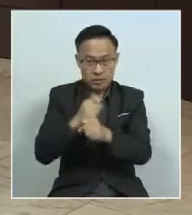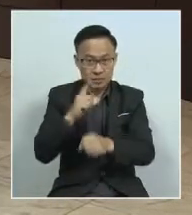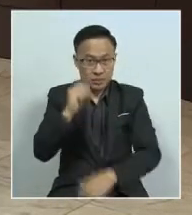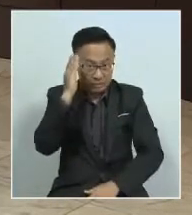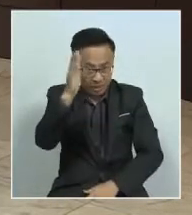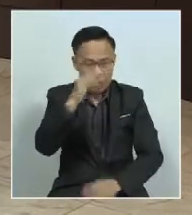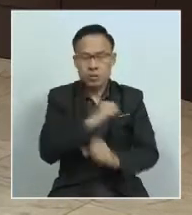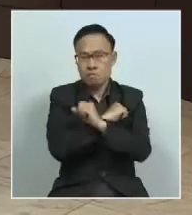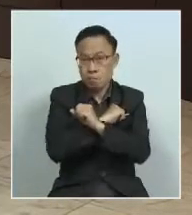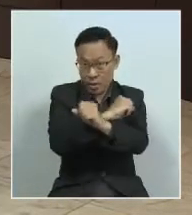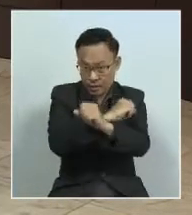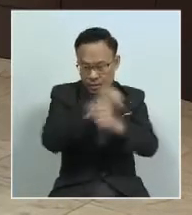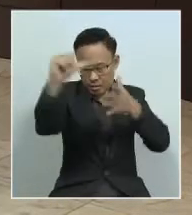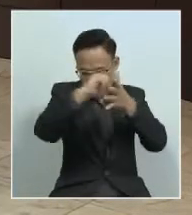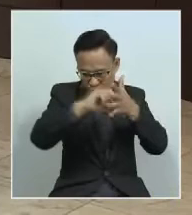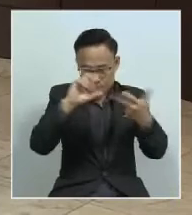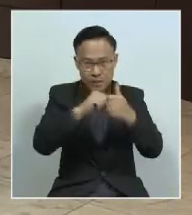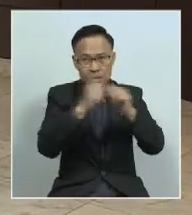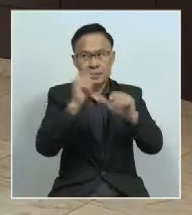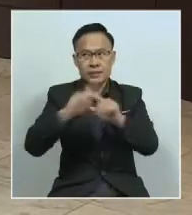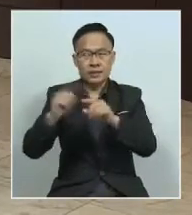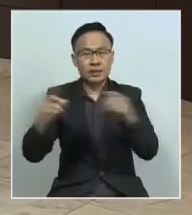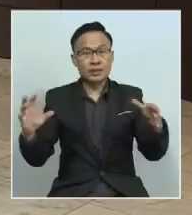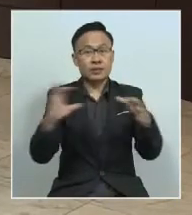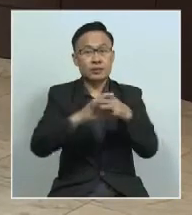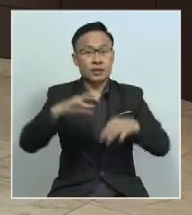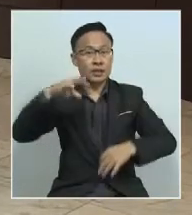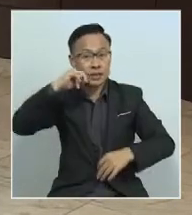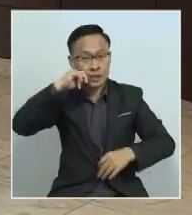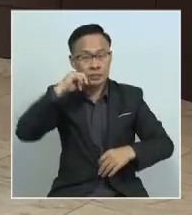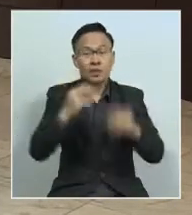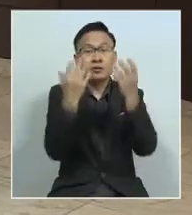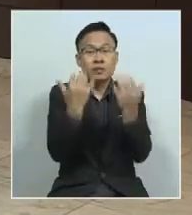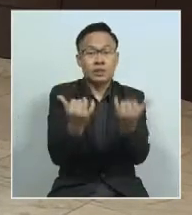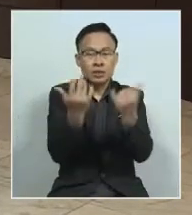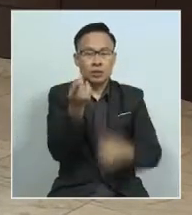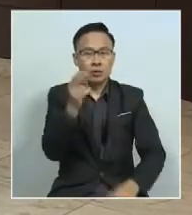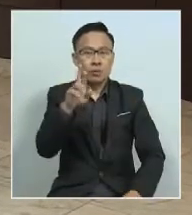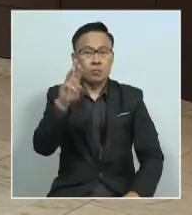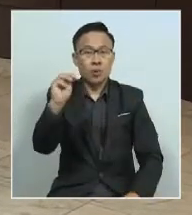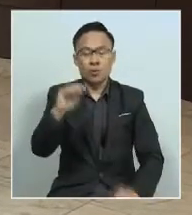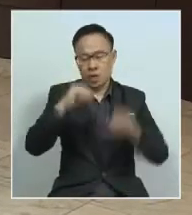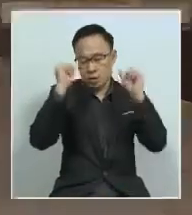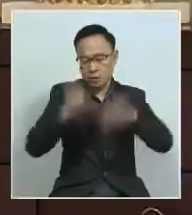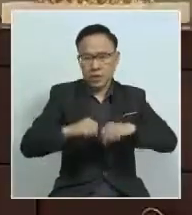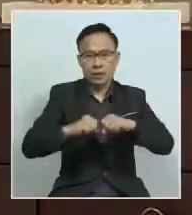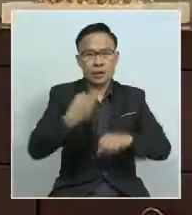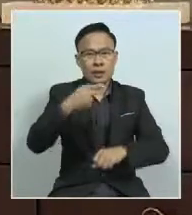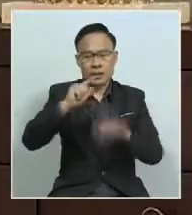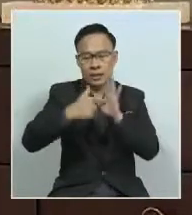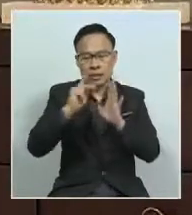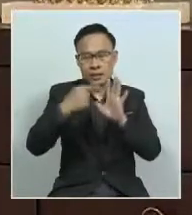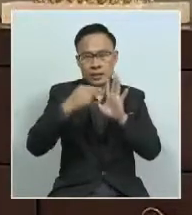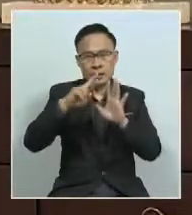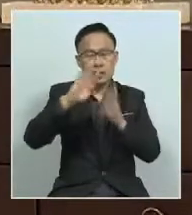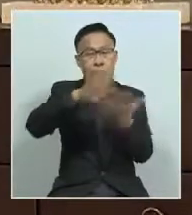ก็รับมือกับปัญหาน้ำในรูปแบบต่างๆนะครับ ค่ะซึ่งในวันนี้ในที่ประชุมครม.ก็มีการอนุมัติในหลักการค่ะเรื่องของแผน